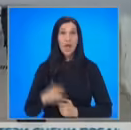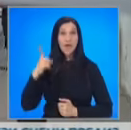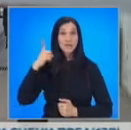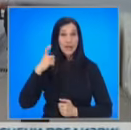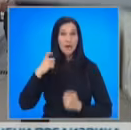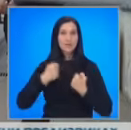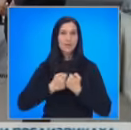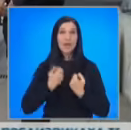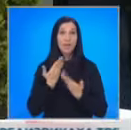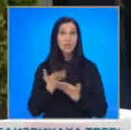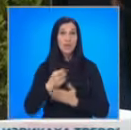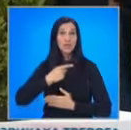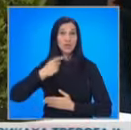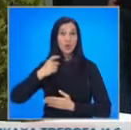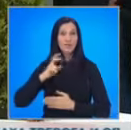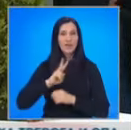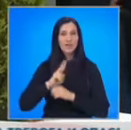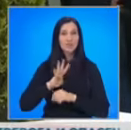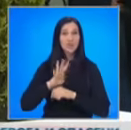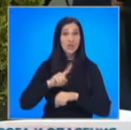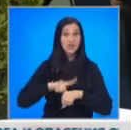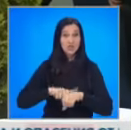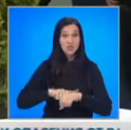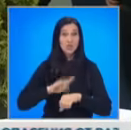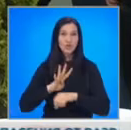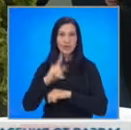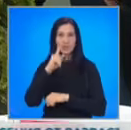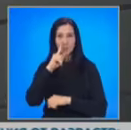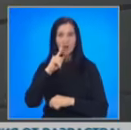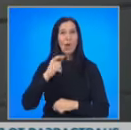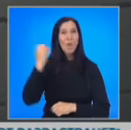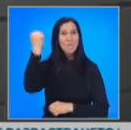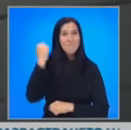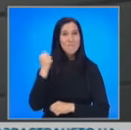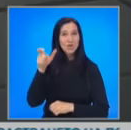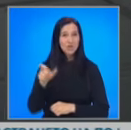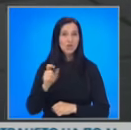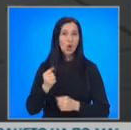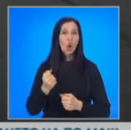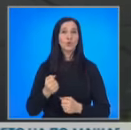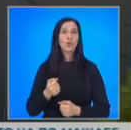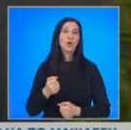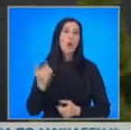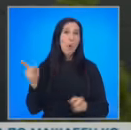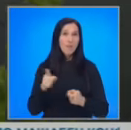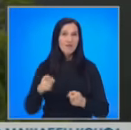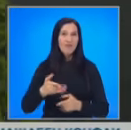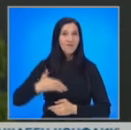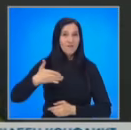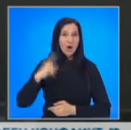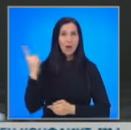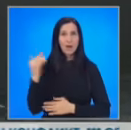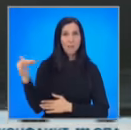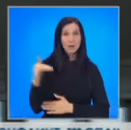Сигналът за инцидента е подаден на 112 в 14 часа и 14 минути от машиниста, който е карал мотрисата. Линейка пристига за 9